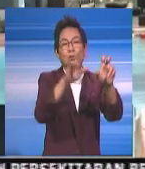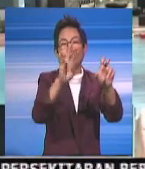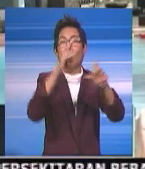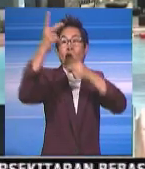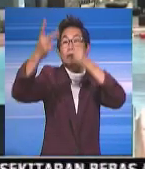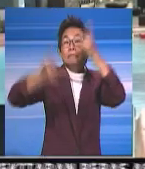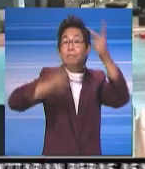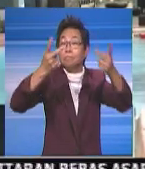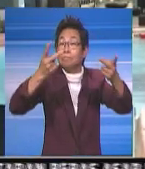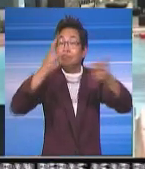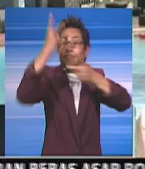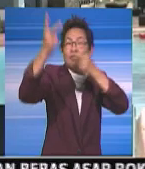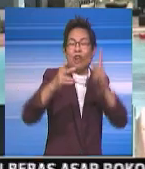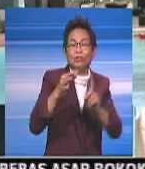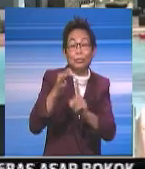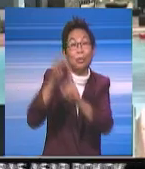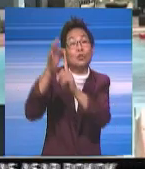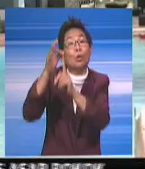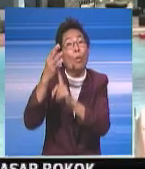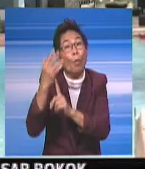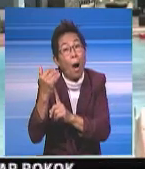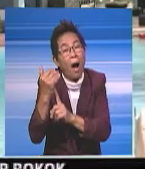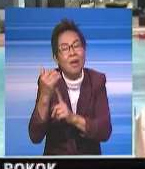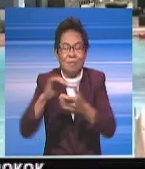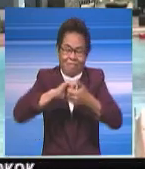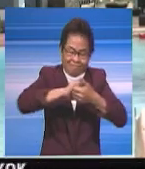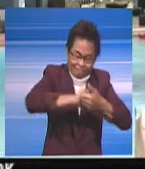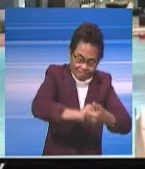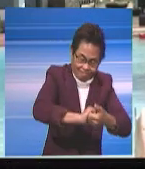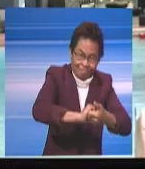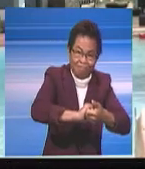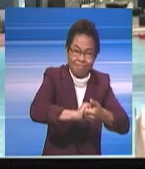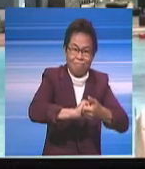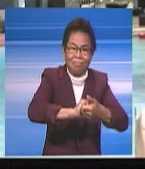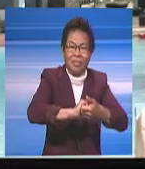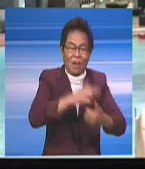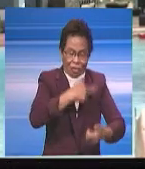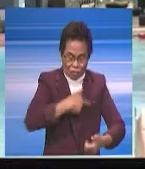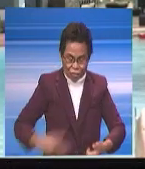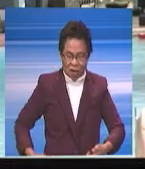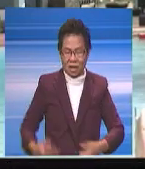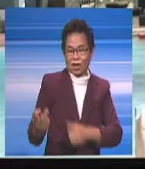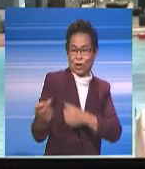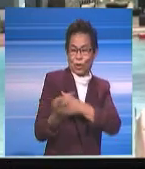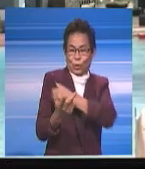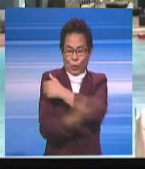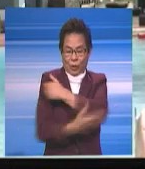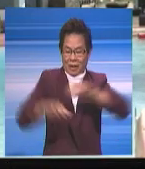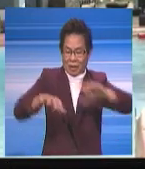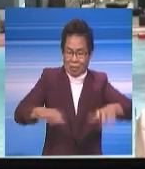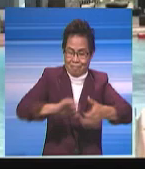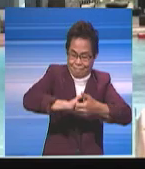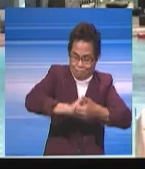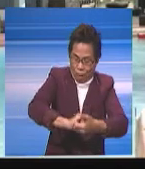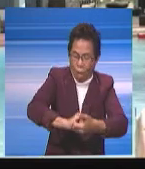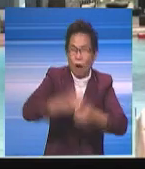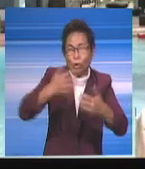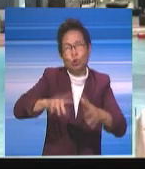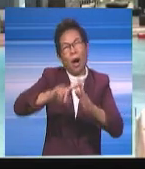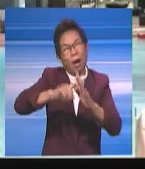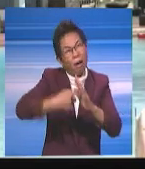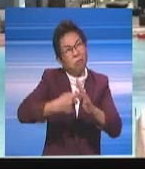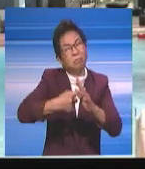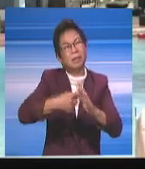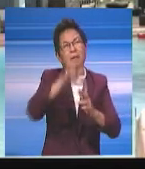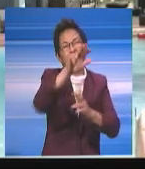ini merupakan lawatan istimewa yang dapat merapatkan lagi hubungan diraja antara kedua-dua negara yang terjalin sejak